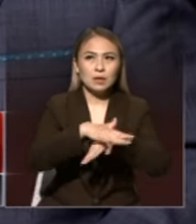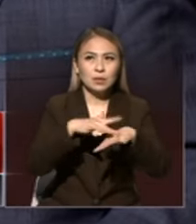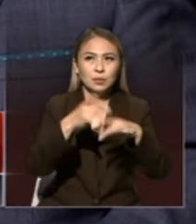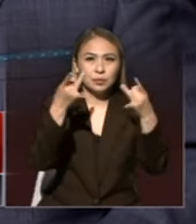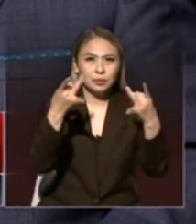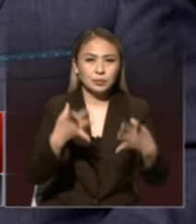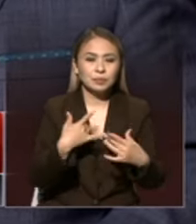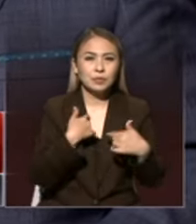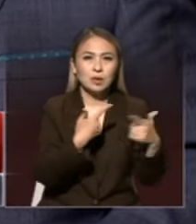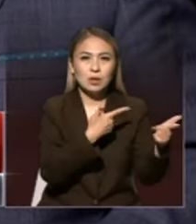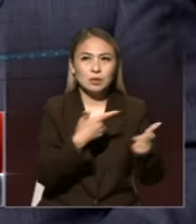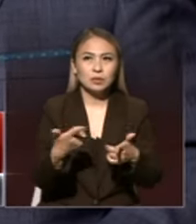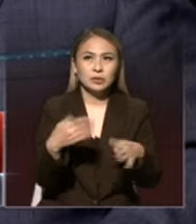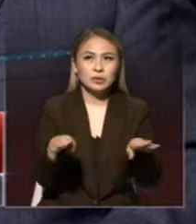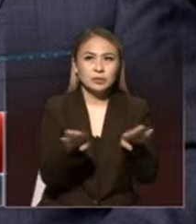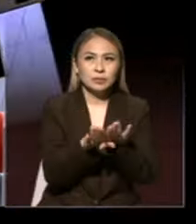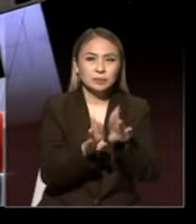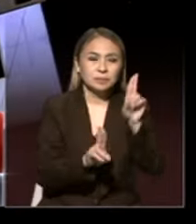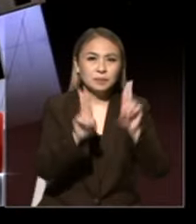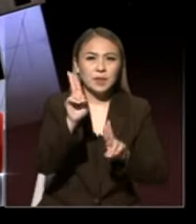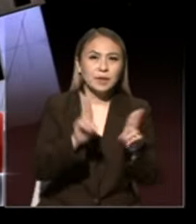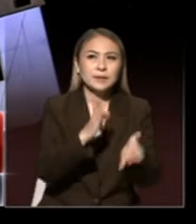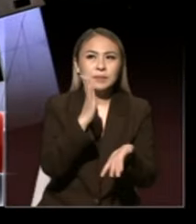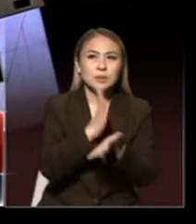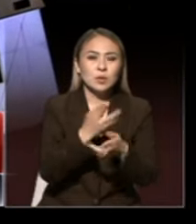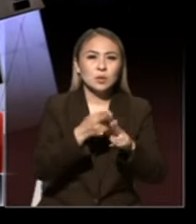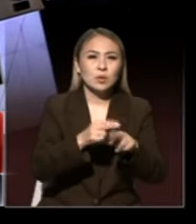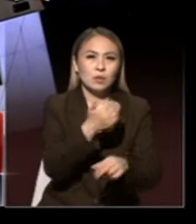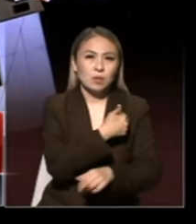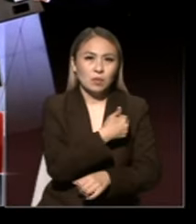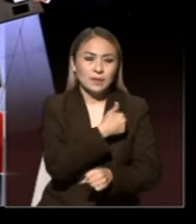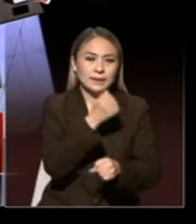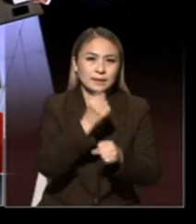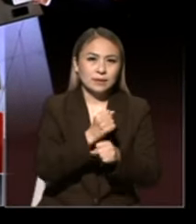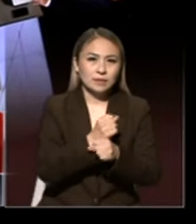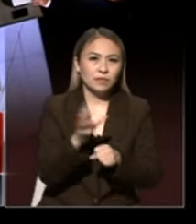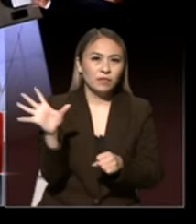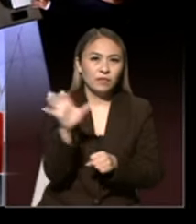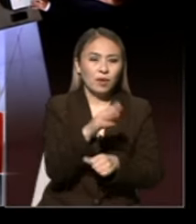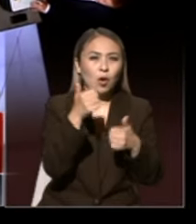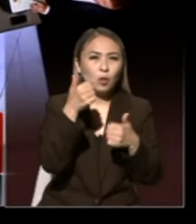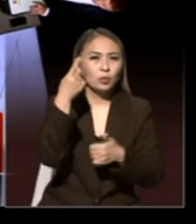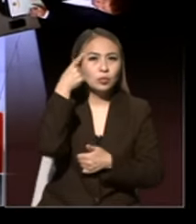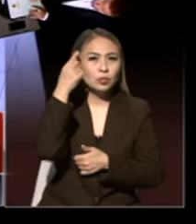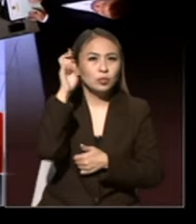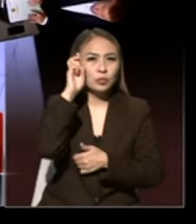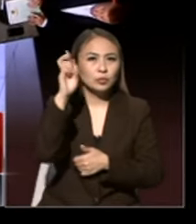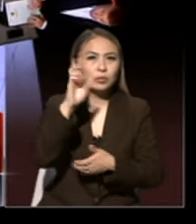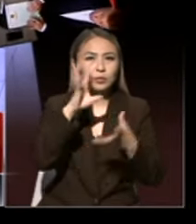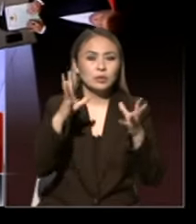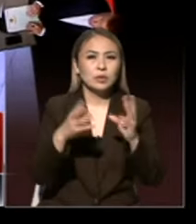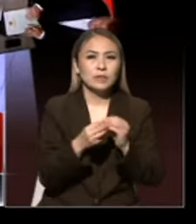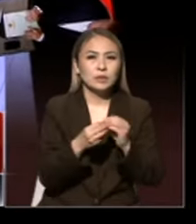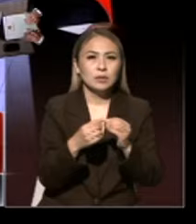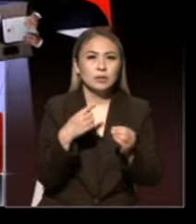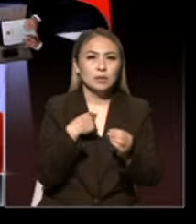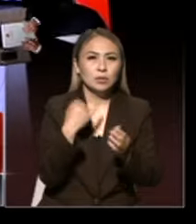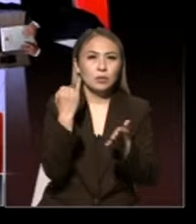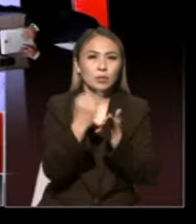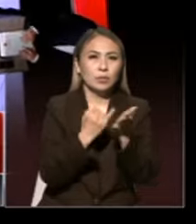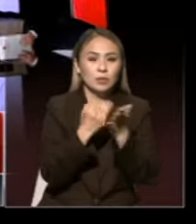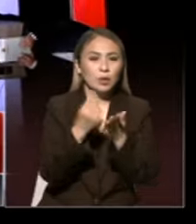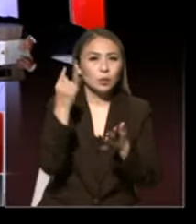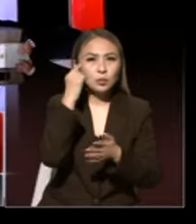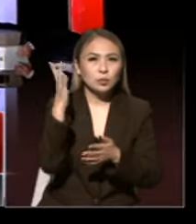рулон беруге. Сондай механизмдар бар. Соны істегім келеді. Бәрі жақсы ойлайды біздің үкіметте ше, бәрі жақсы ойлайды. Мен жаман ойлағандықтан